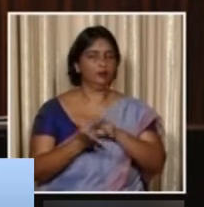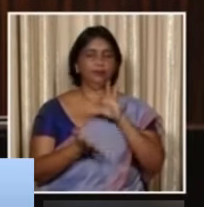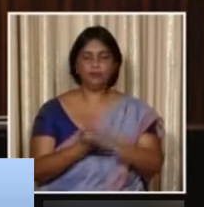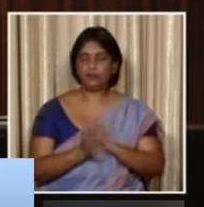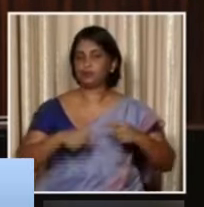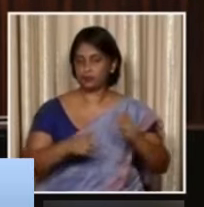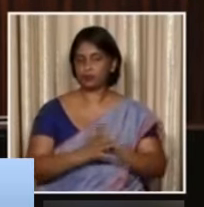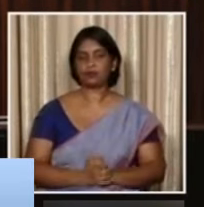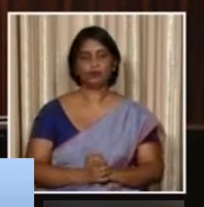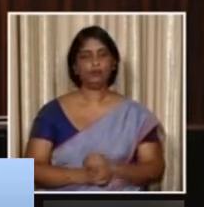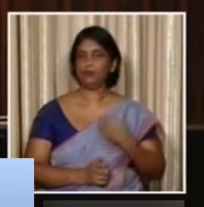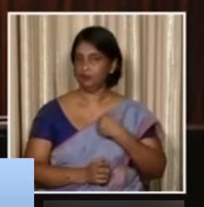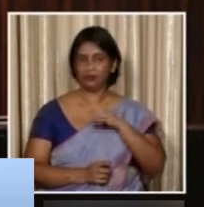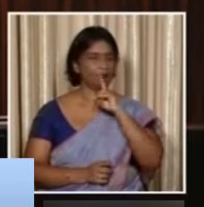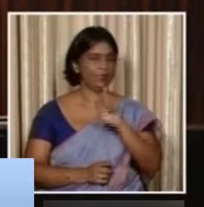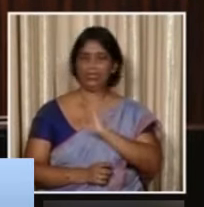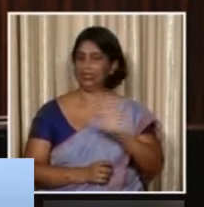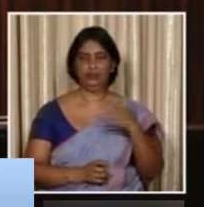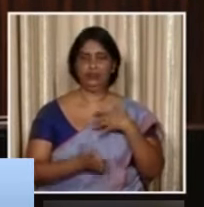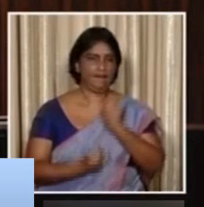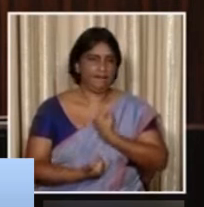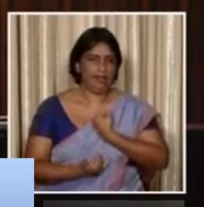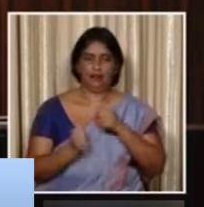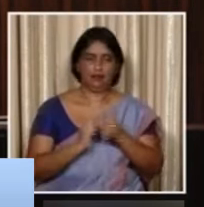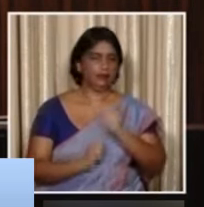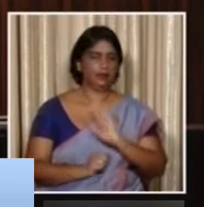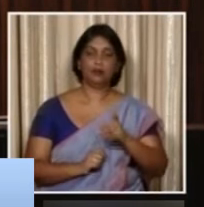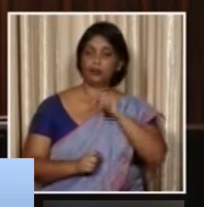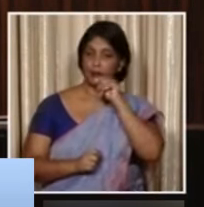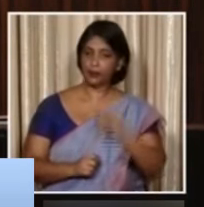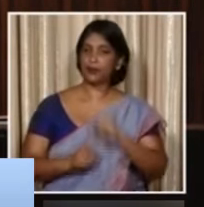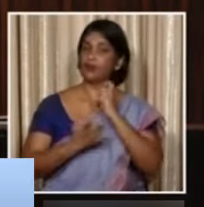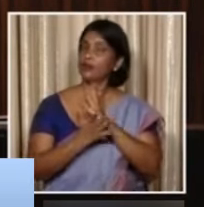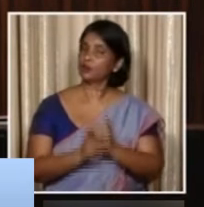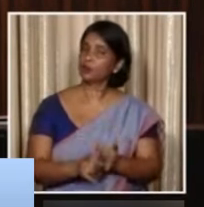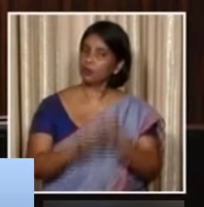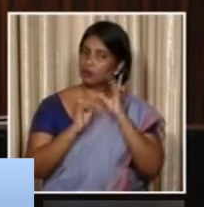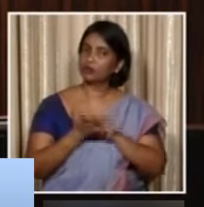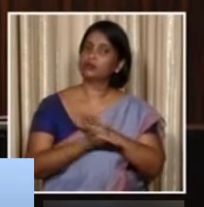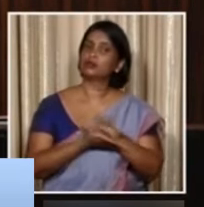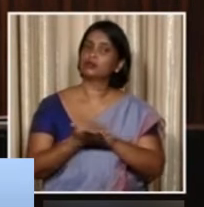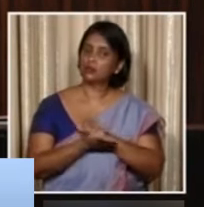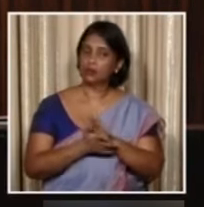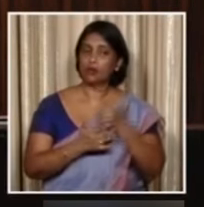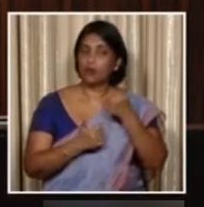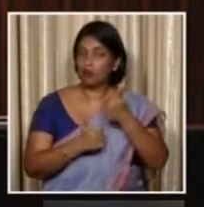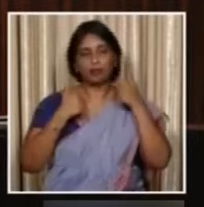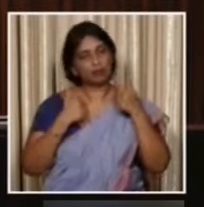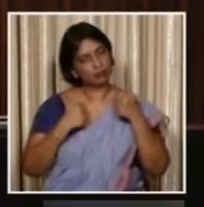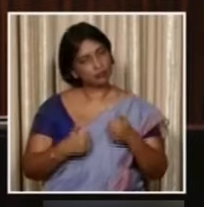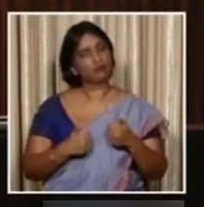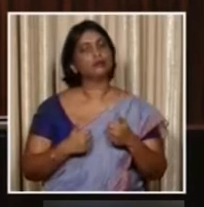තත්ත්වය මතුණයි කියලා. මම කියනවා කිසිම වැරදි තීරණයක් අපි ගත්තේ නැහැ. නියමිත ව්‍යවස්ථානුකූලව නිමරදිව බොහොම කල්පනා කළා